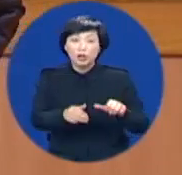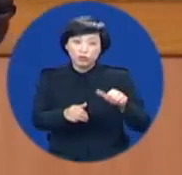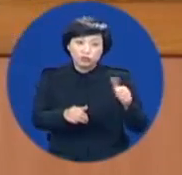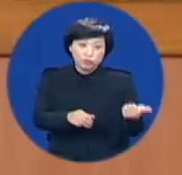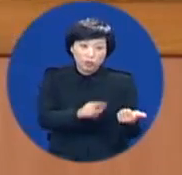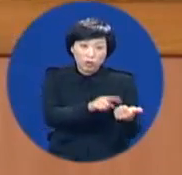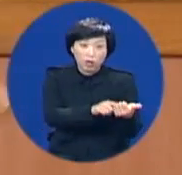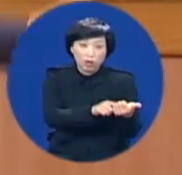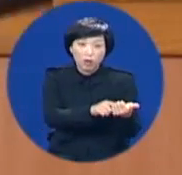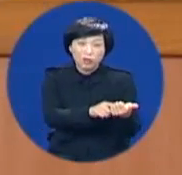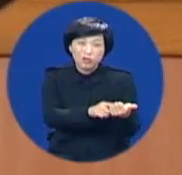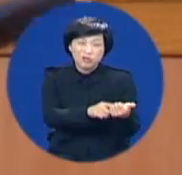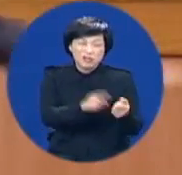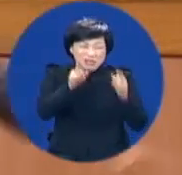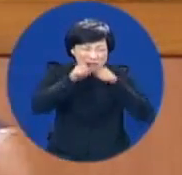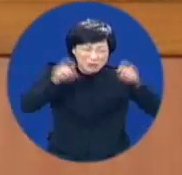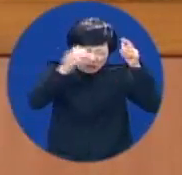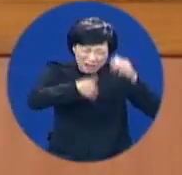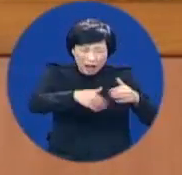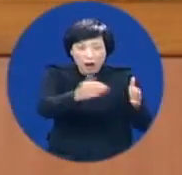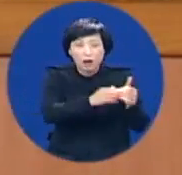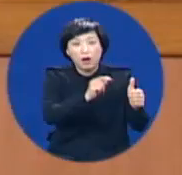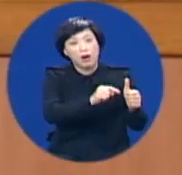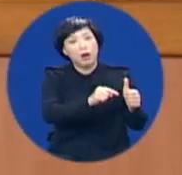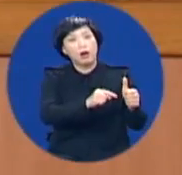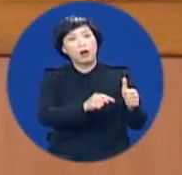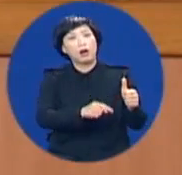부자가 지옥불에 뚝 떨어졌어요.